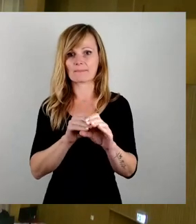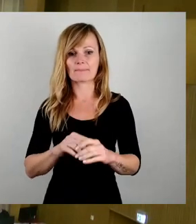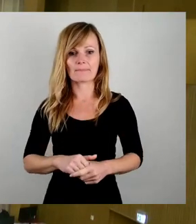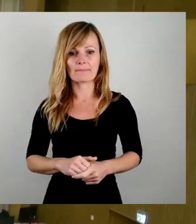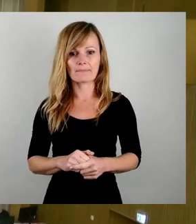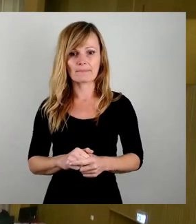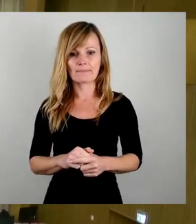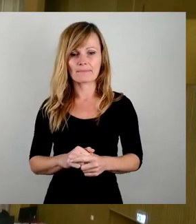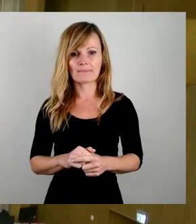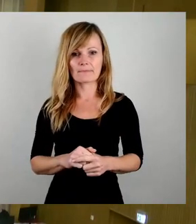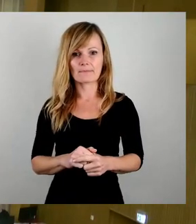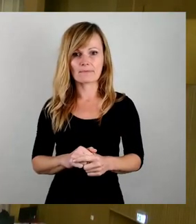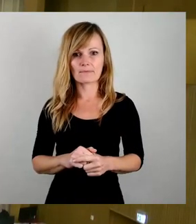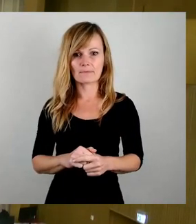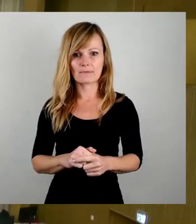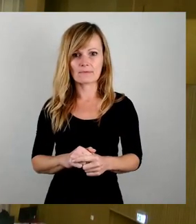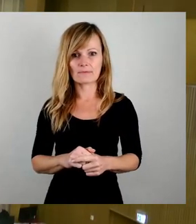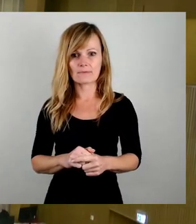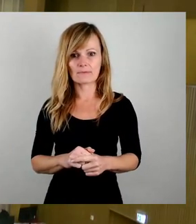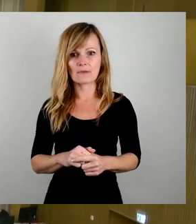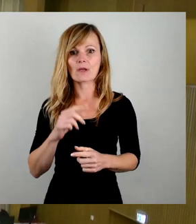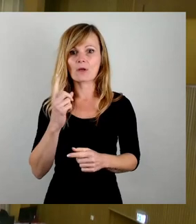Und wir beantragen punktweise Abstimmung.